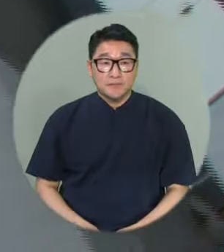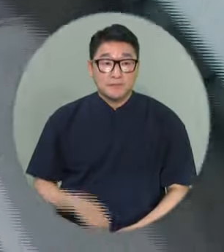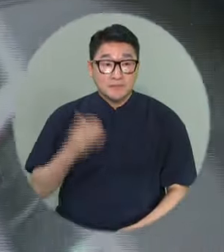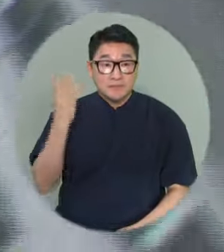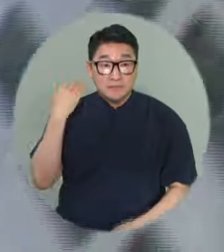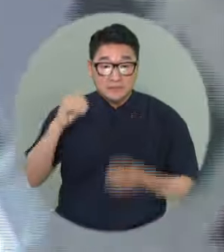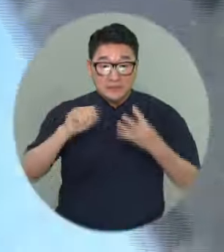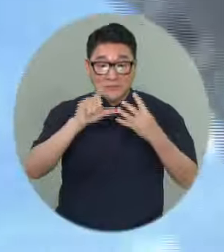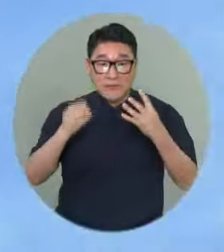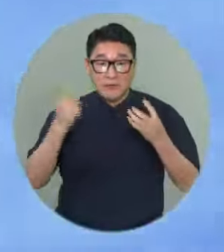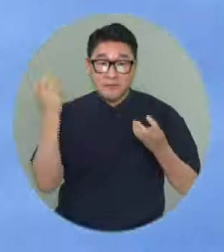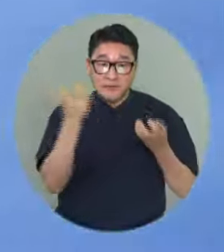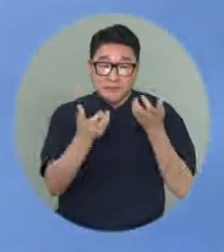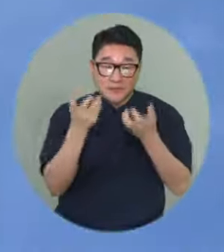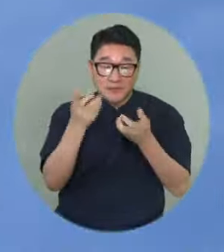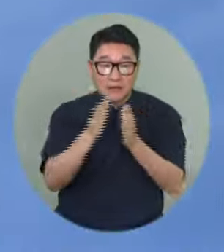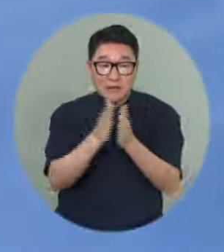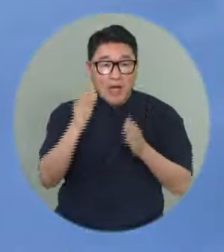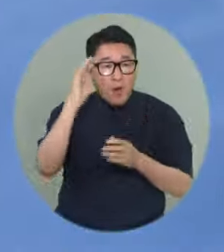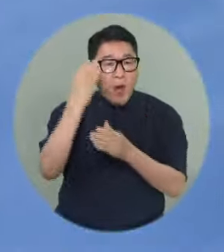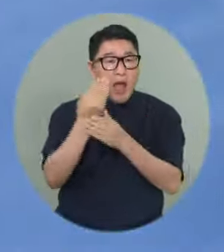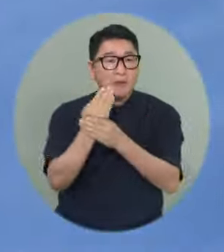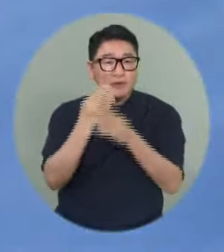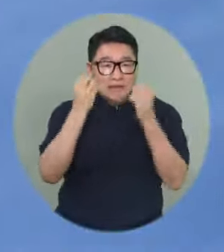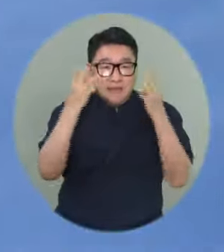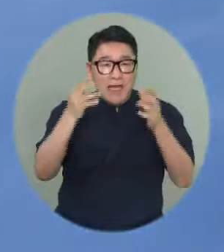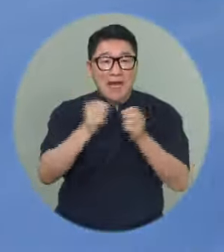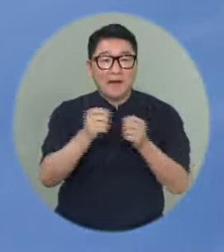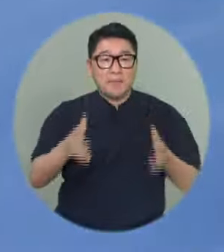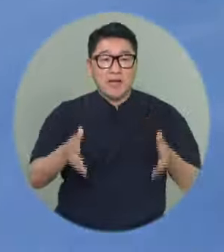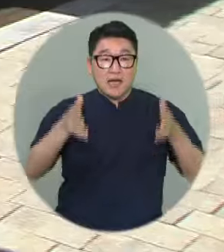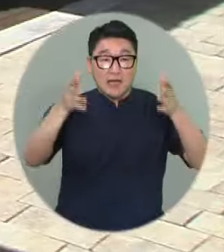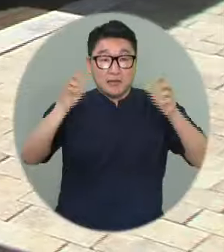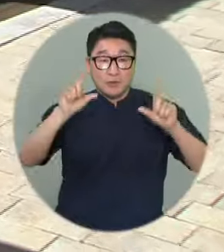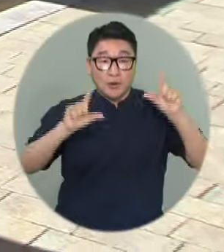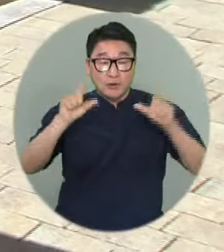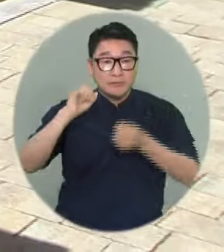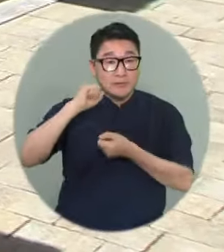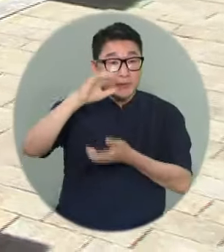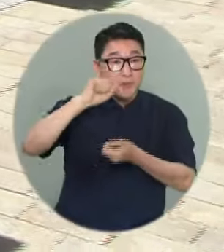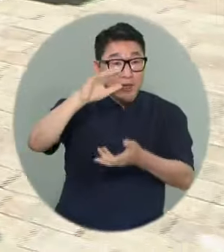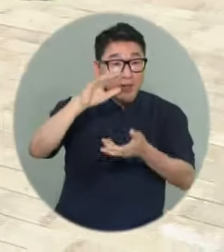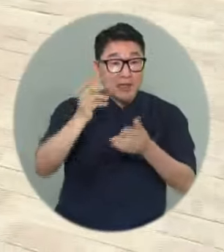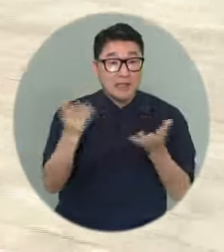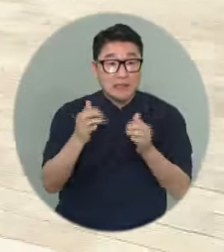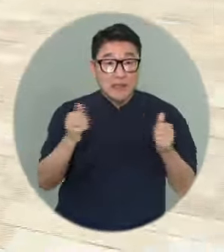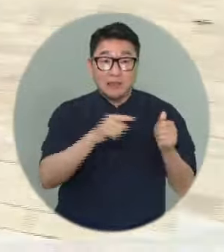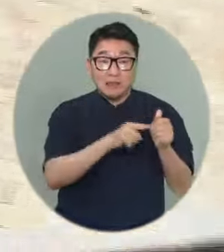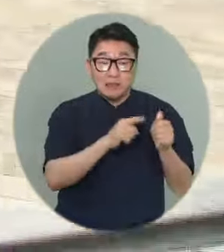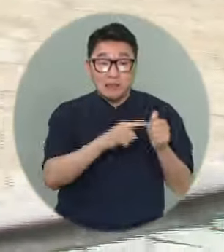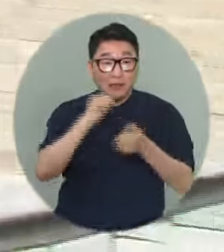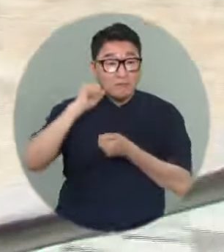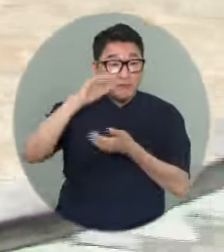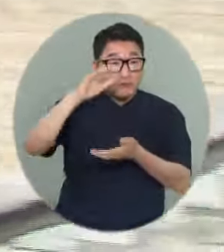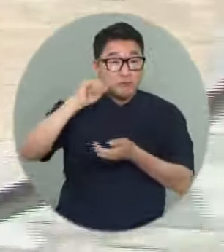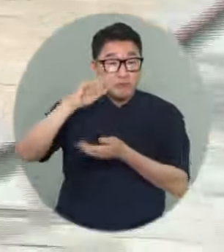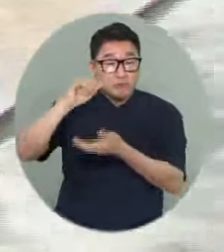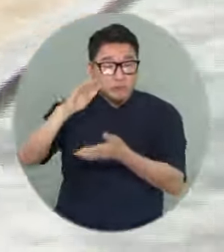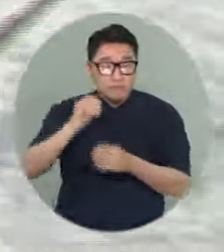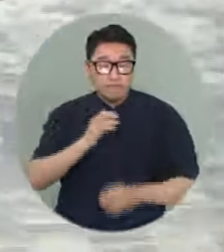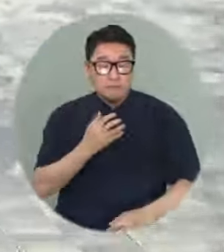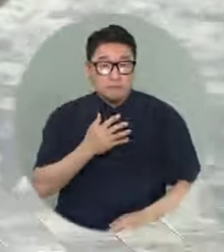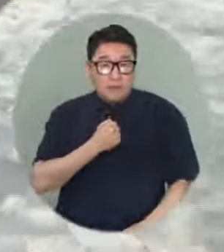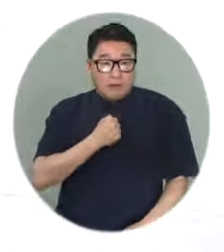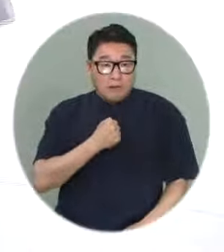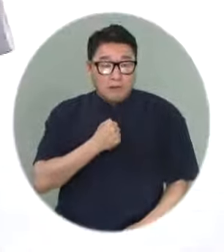지난 4월 입주를 시작한 화순의 한 신축 아파트입니다. 택배기사 김모 씨는 이곳에 택배를 배송하려다